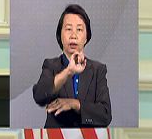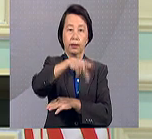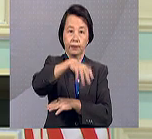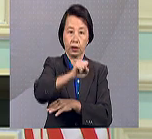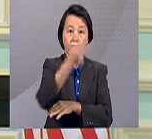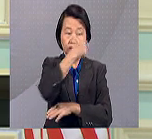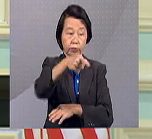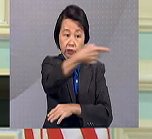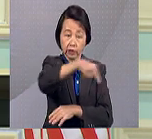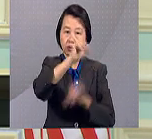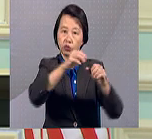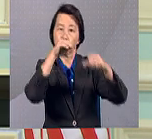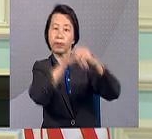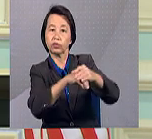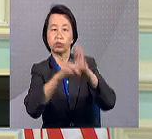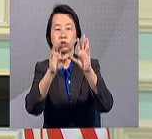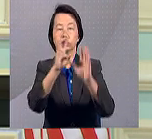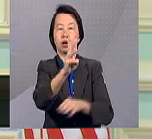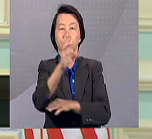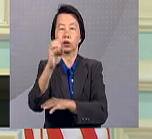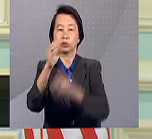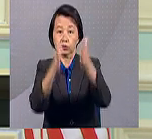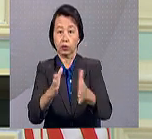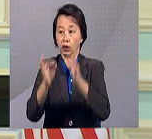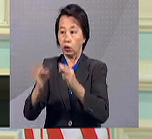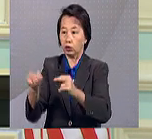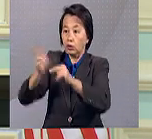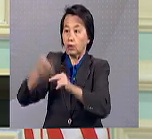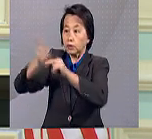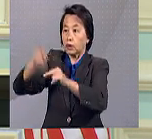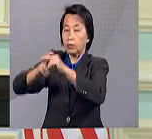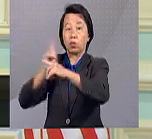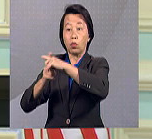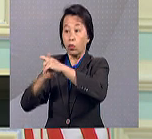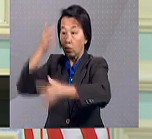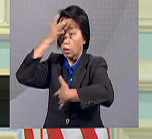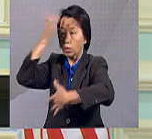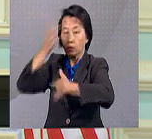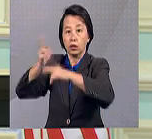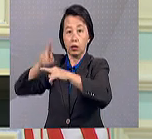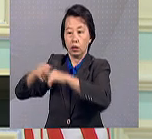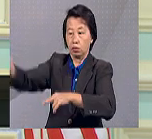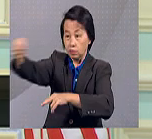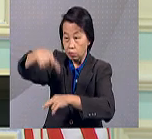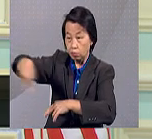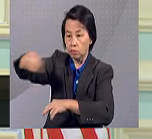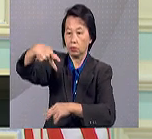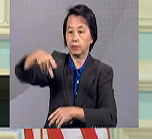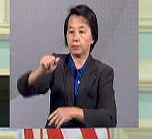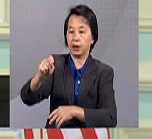boleh menampung 600. Maknanya kalau ada kenaikan lagi pun di kalangan parti di depo tempat